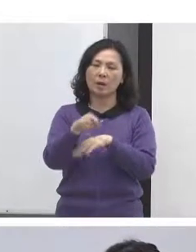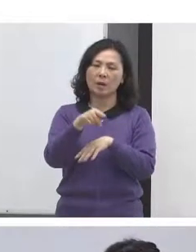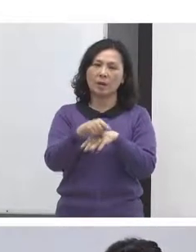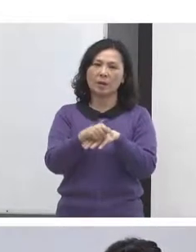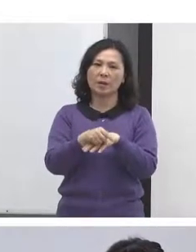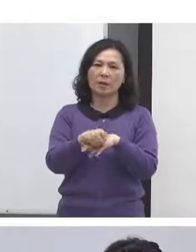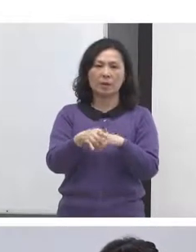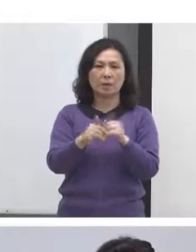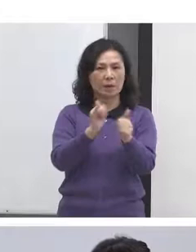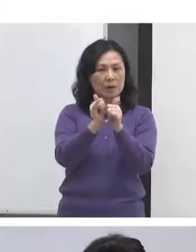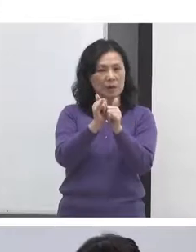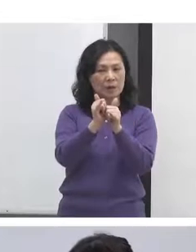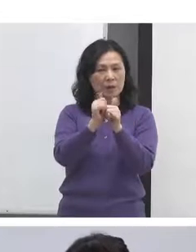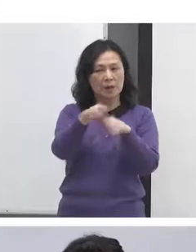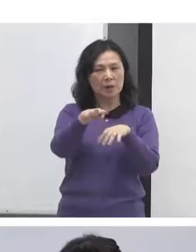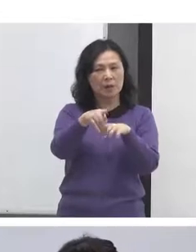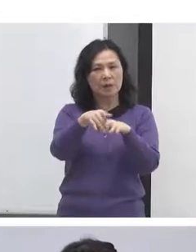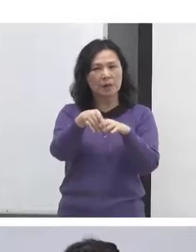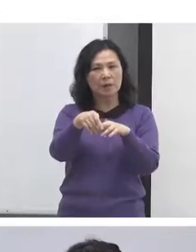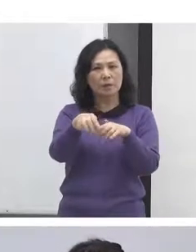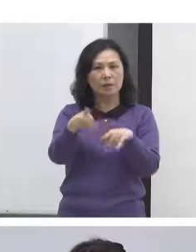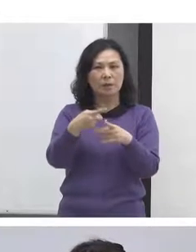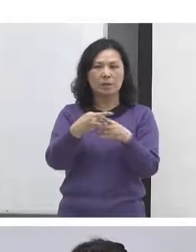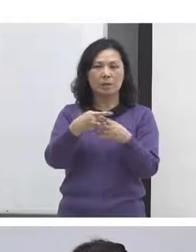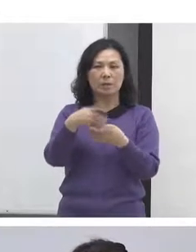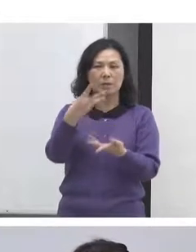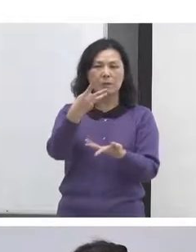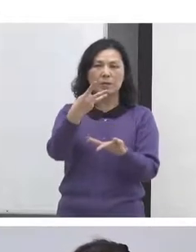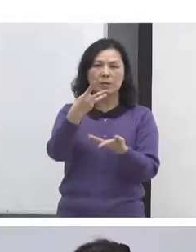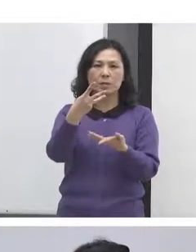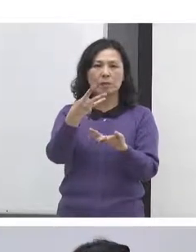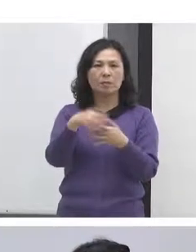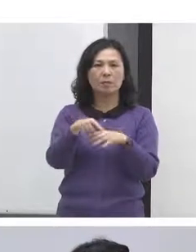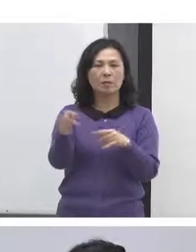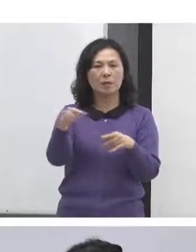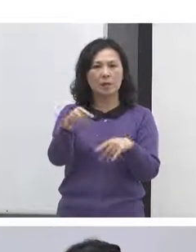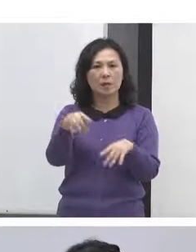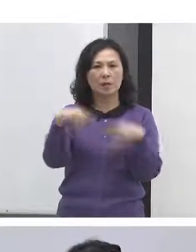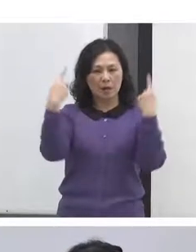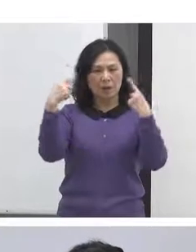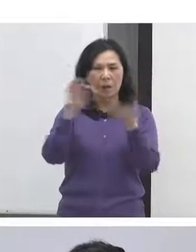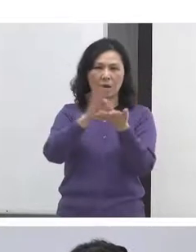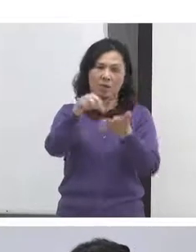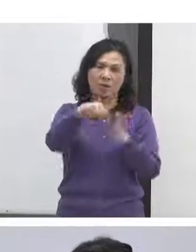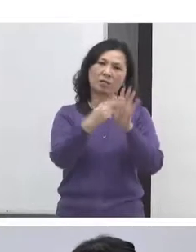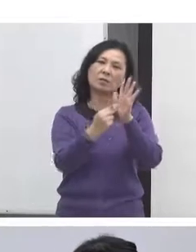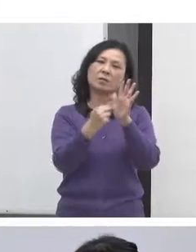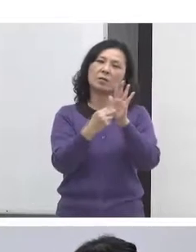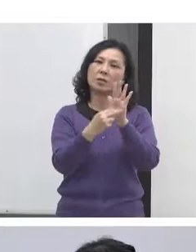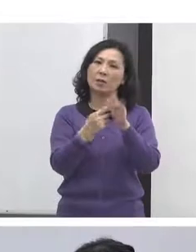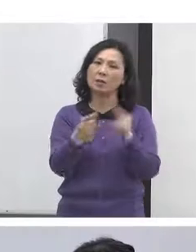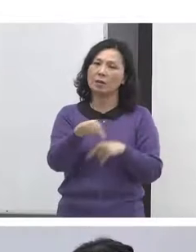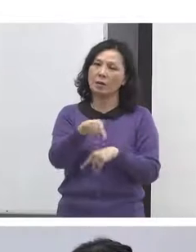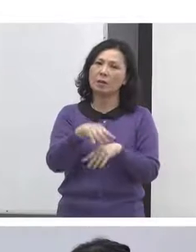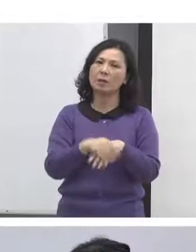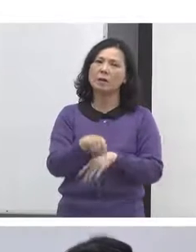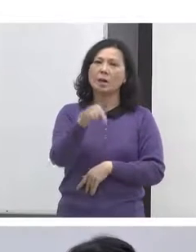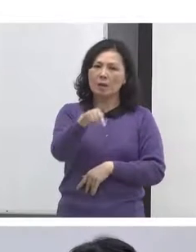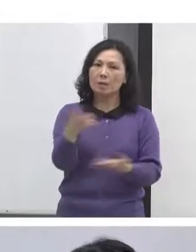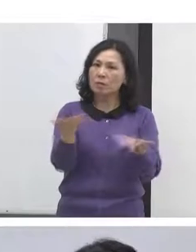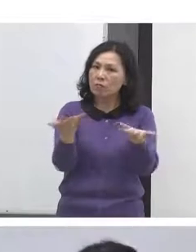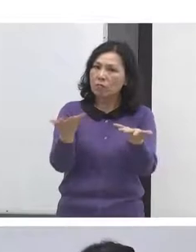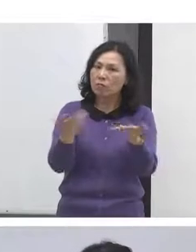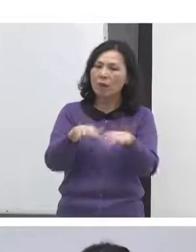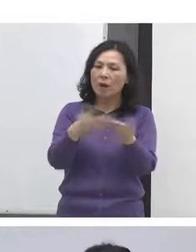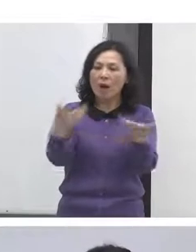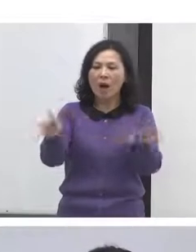powered science， 他们没有叫自己 citizen science， 但是很公民科学的，常常都会用这个当作例子哈。那 Zooniverse 他们就是有很多科